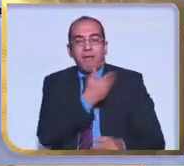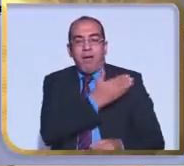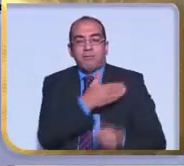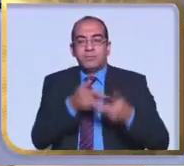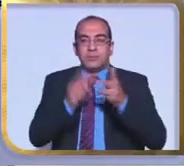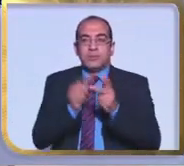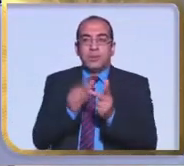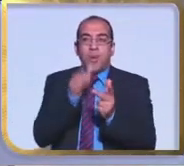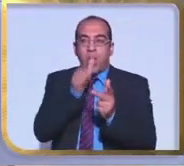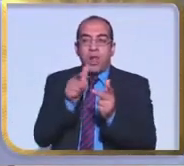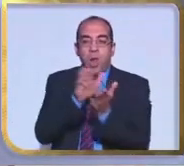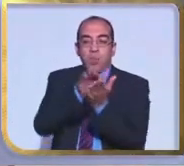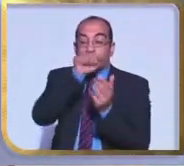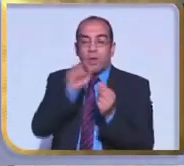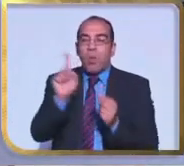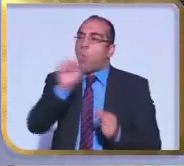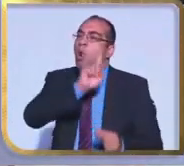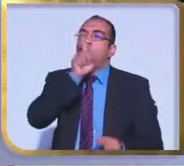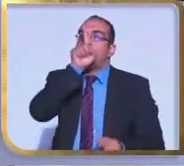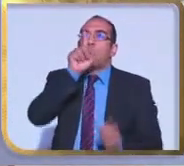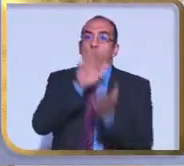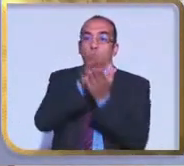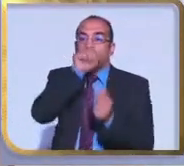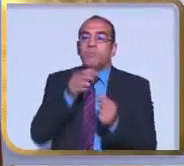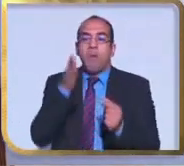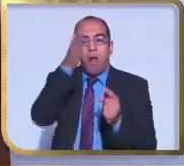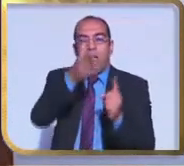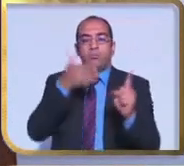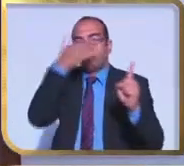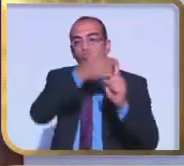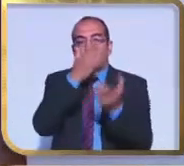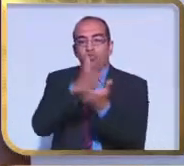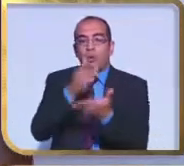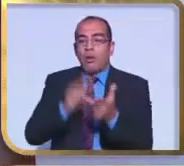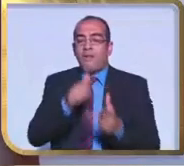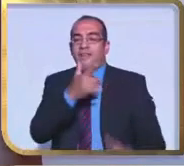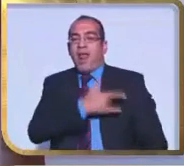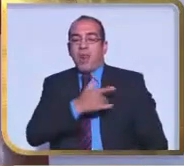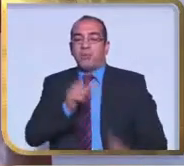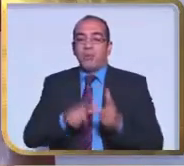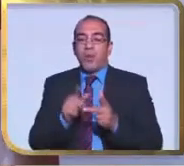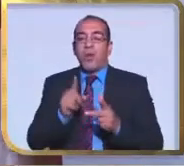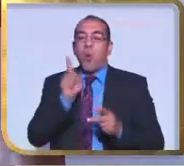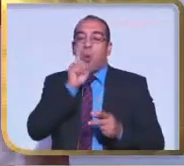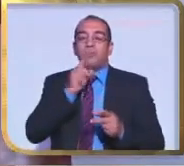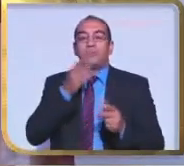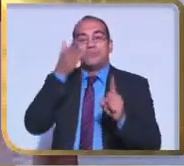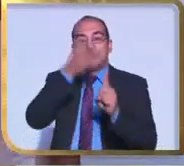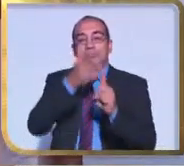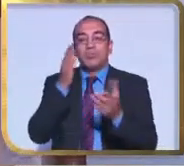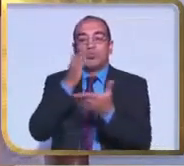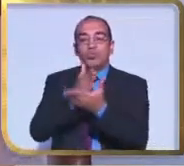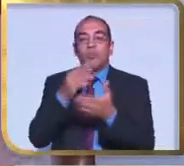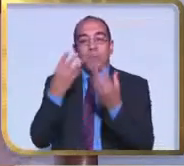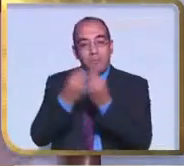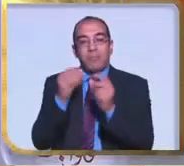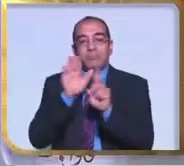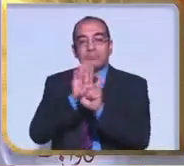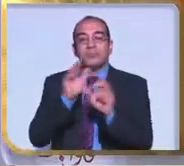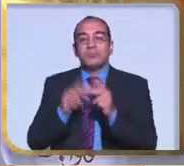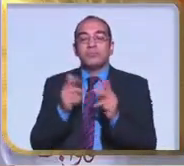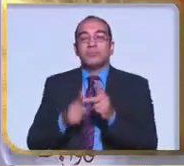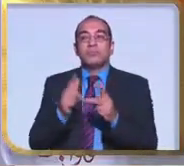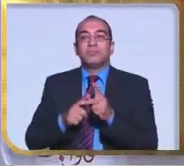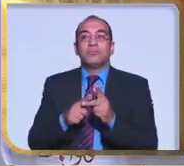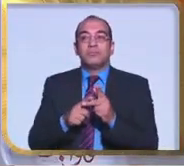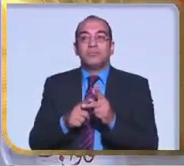عزمة فعلا باليمين ان هي مش هتروح، يعني ده كان اللي في قلبها يعني. هاي ست ام احمد. ايوه،